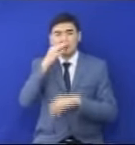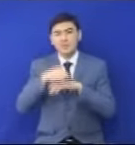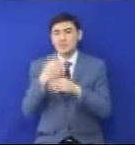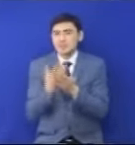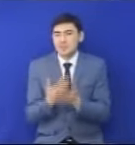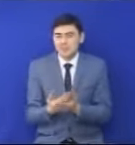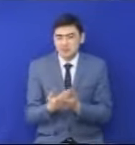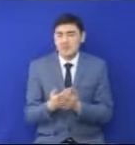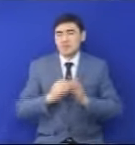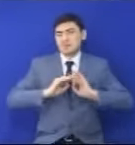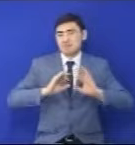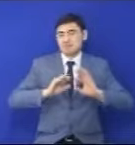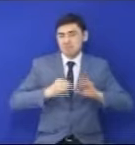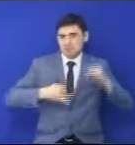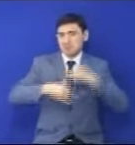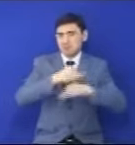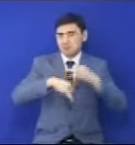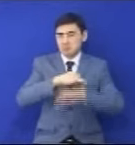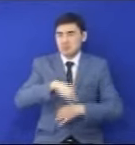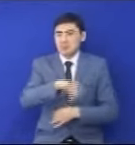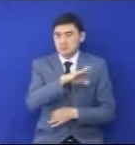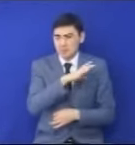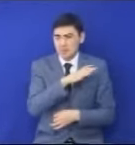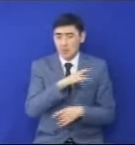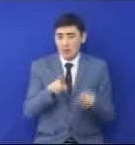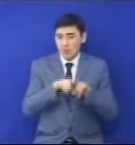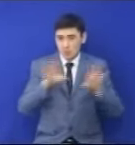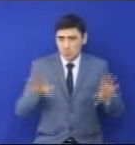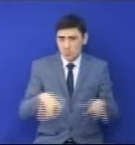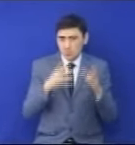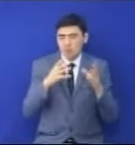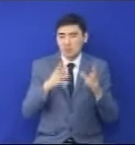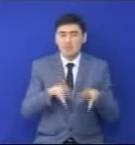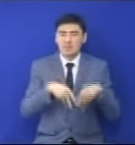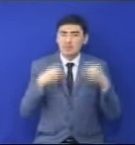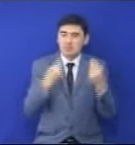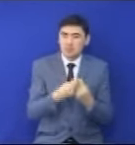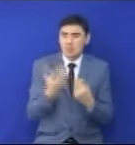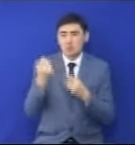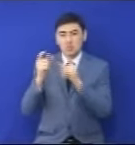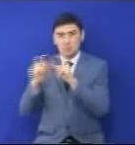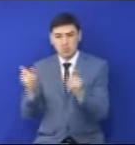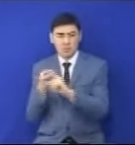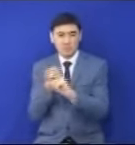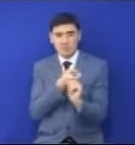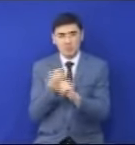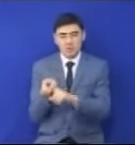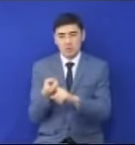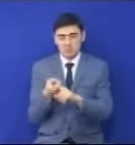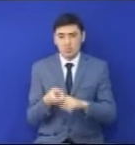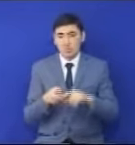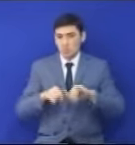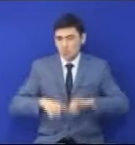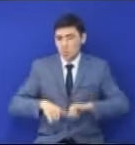Ұйымдастырушылардың пікірінше, рухани жаңғыру бағдарламасы аясындағы мұндай кездесулер отбасы мен мектеп арасындағы байланысты арттырып, үлгілі